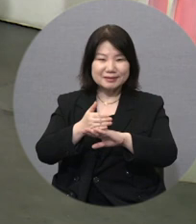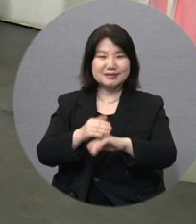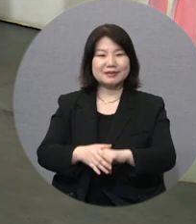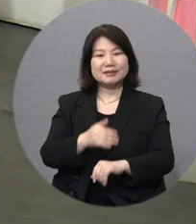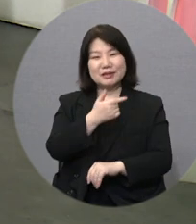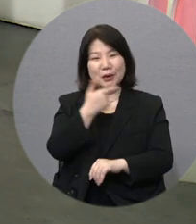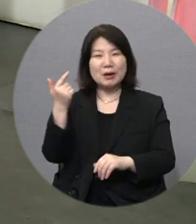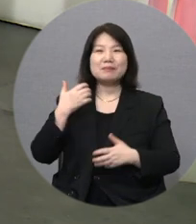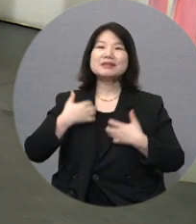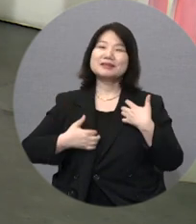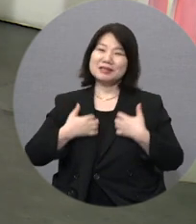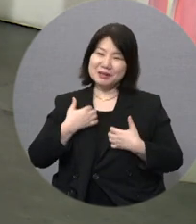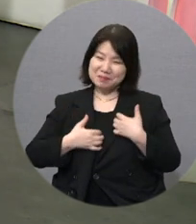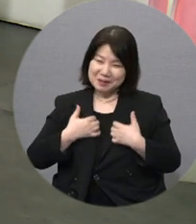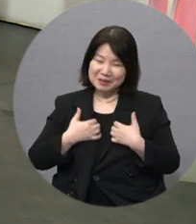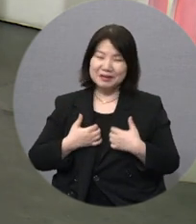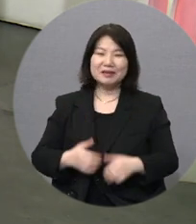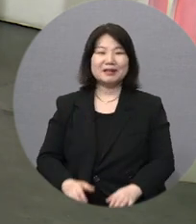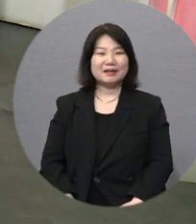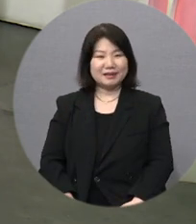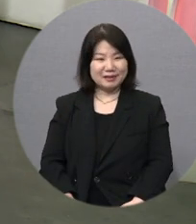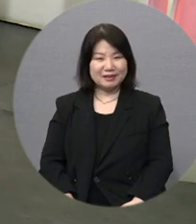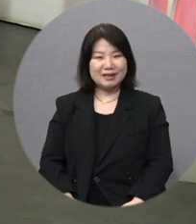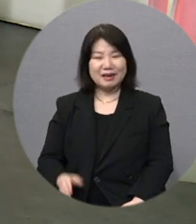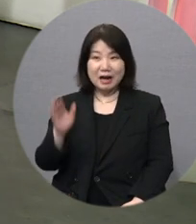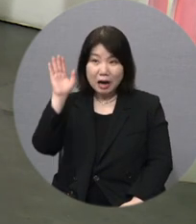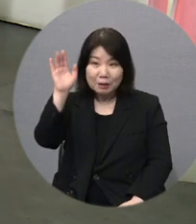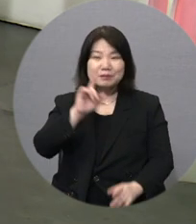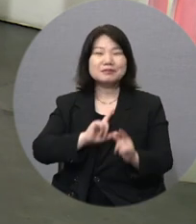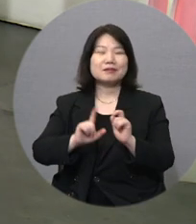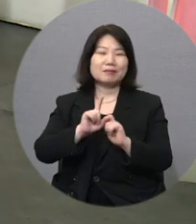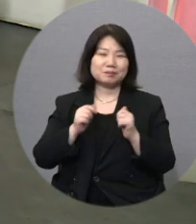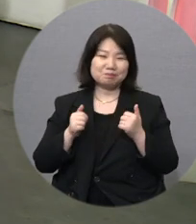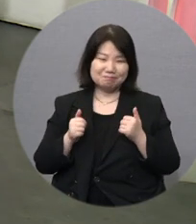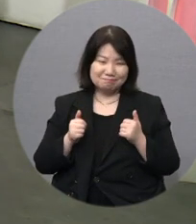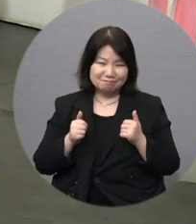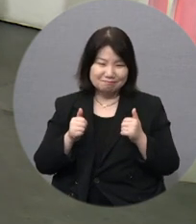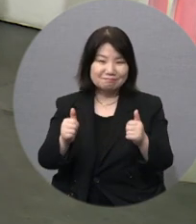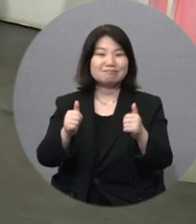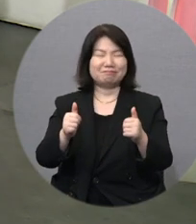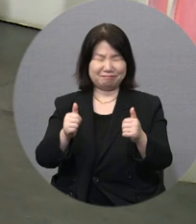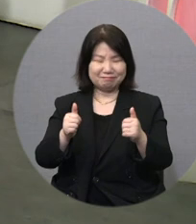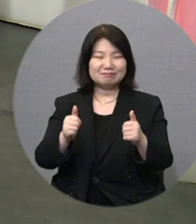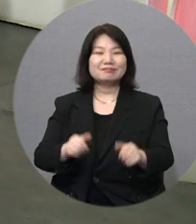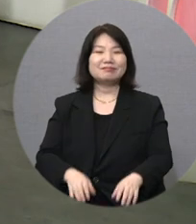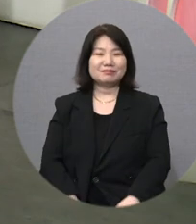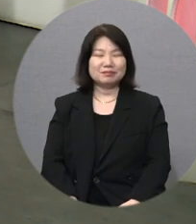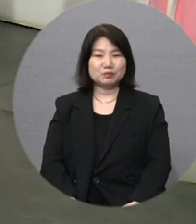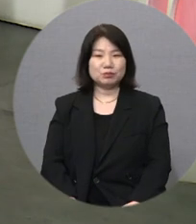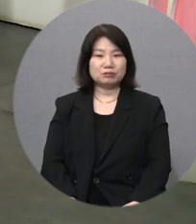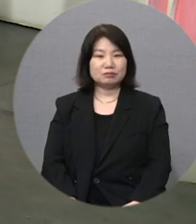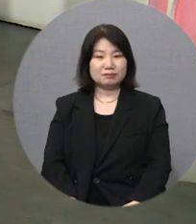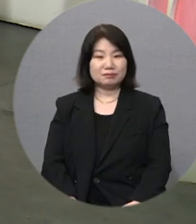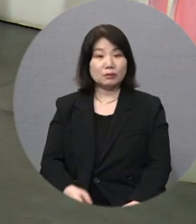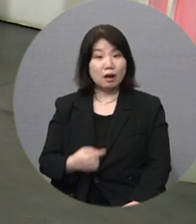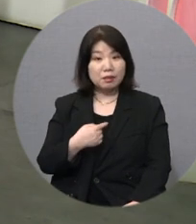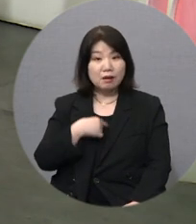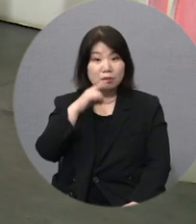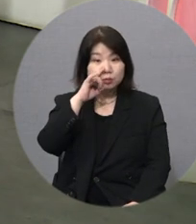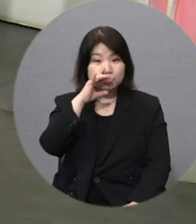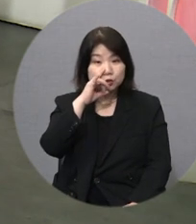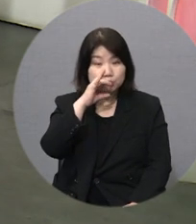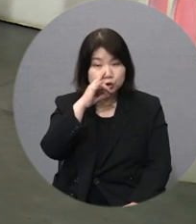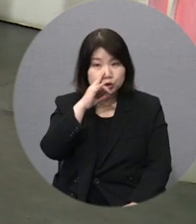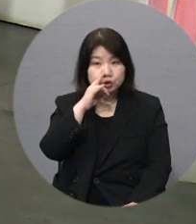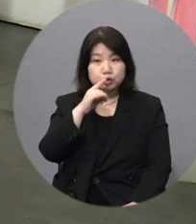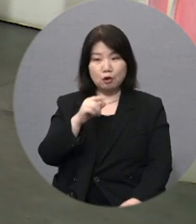너무너무 기뻐요 더욱도 열심히 하겠습니다 오 어 제가 제일 궁금한 거는